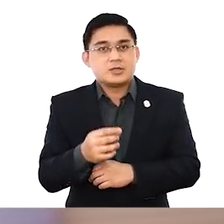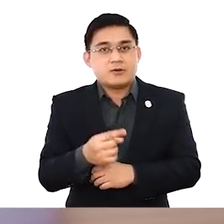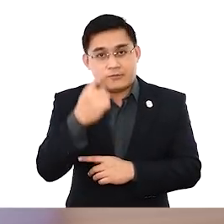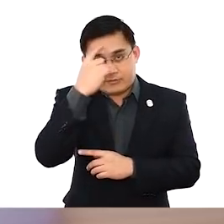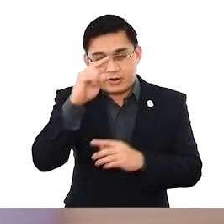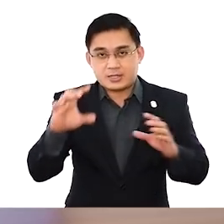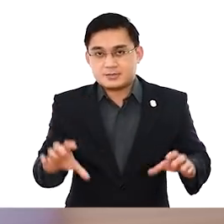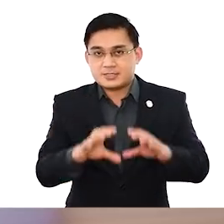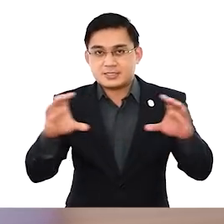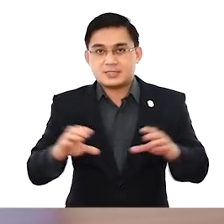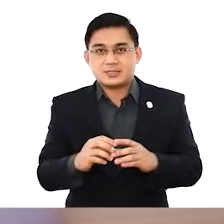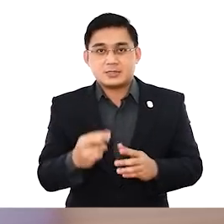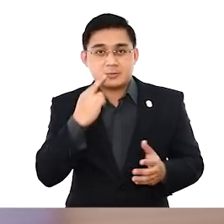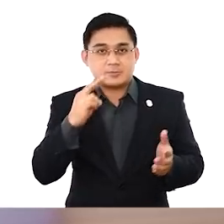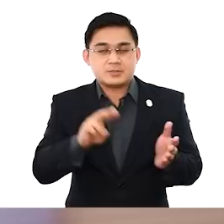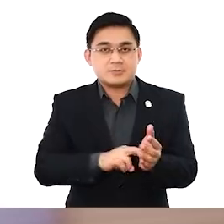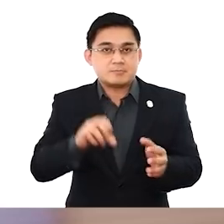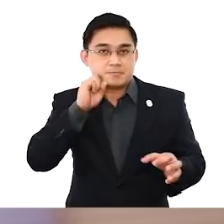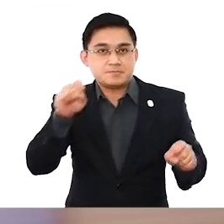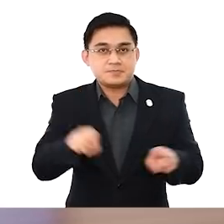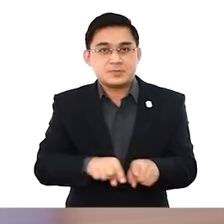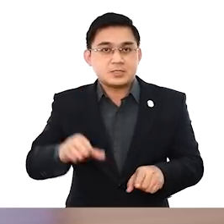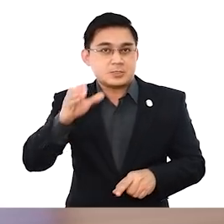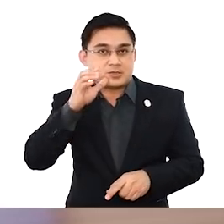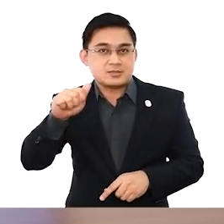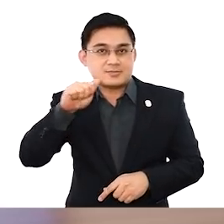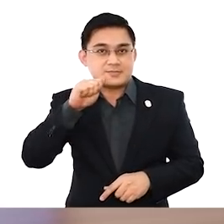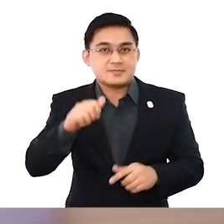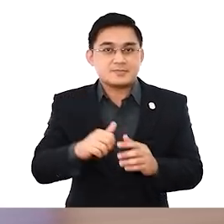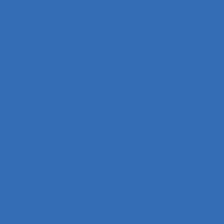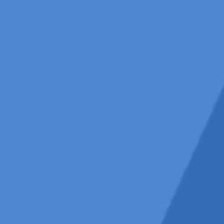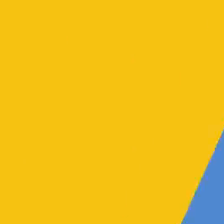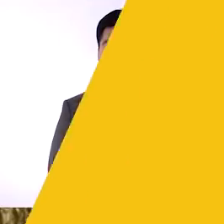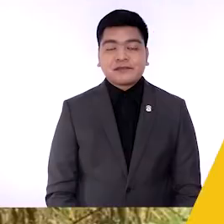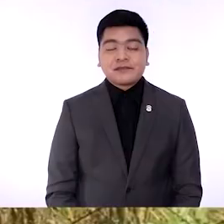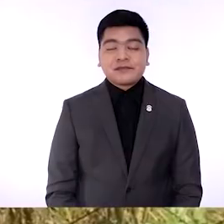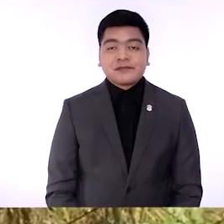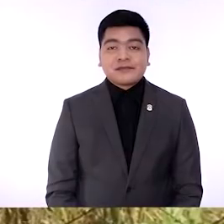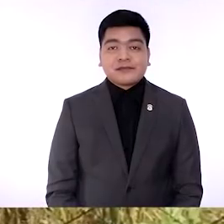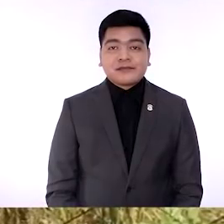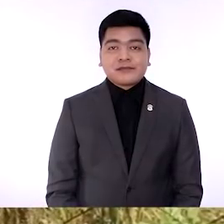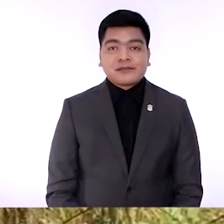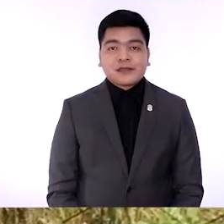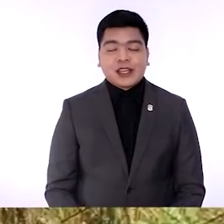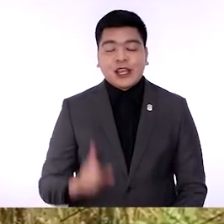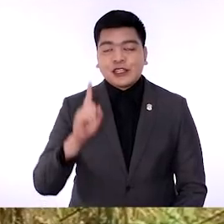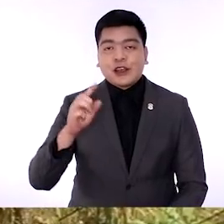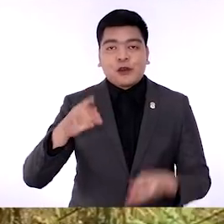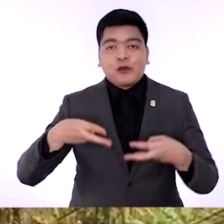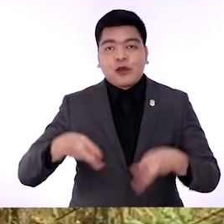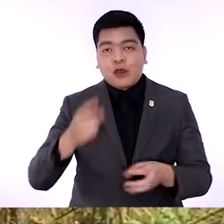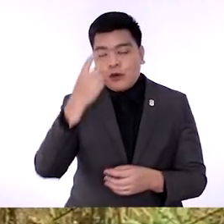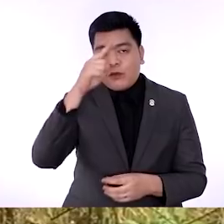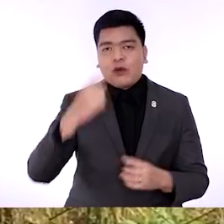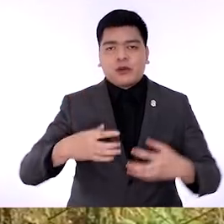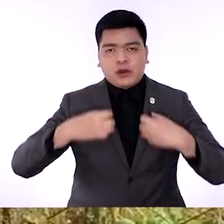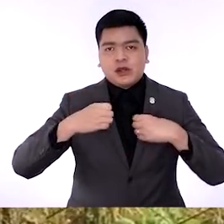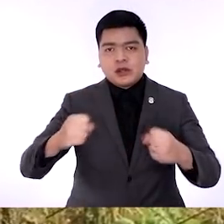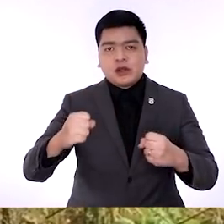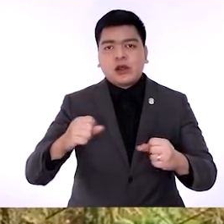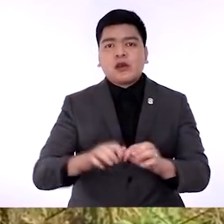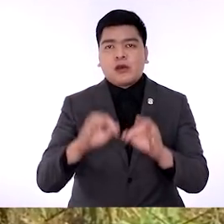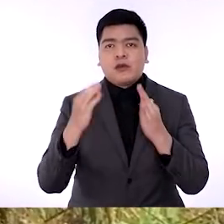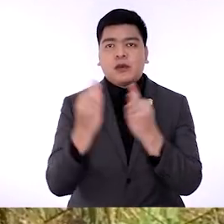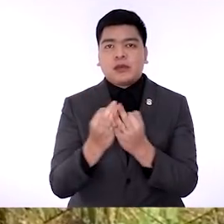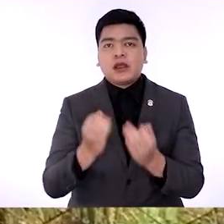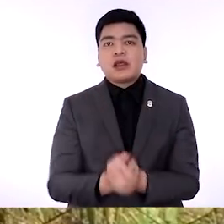sa aktibidad. Magbabalita si kapatid na Cherish Ariola. Isang paraan upang mapatatag ang sambahayan ay ang